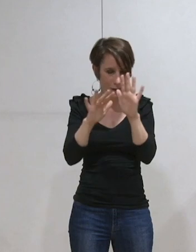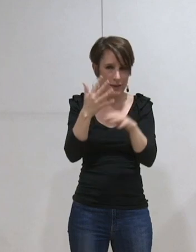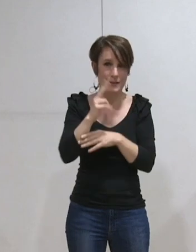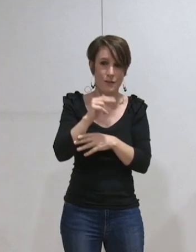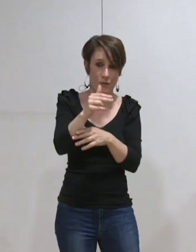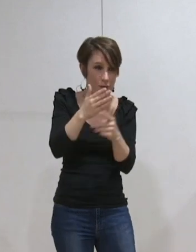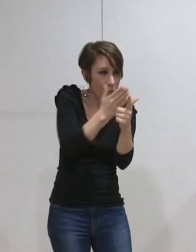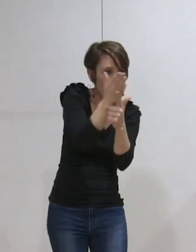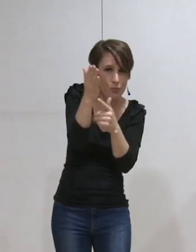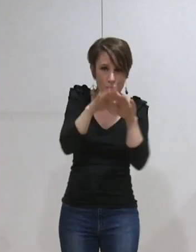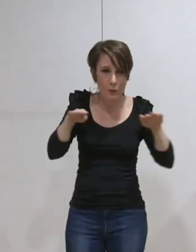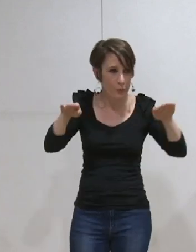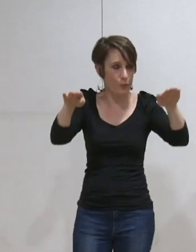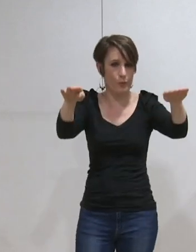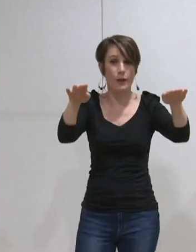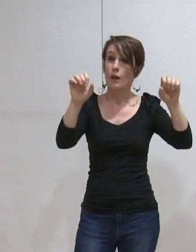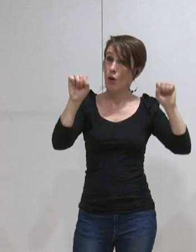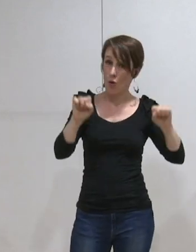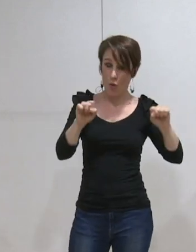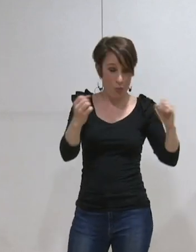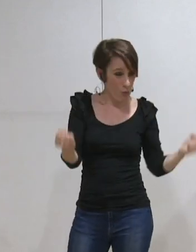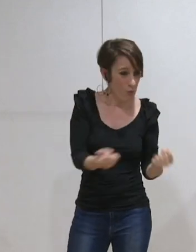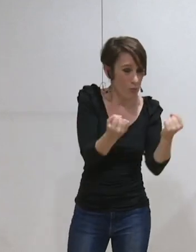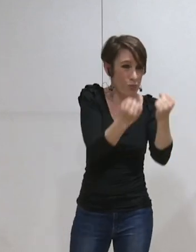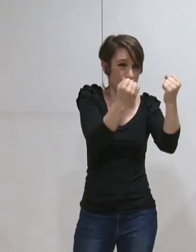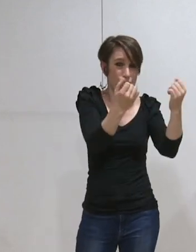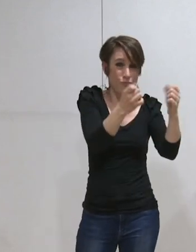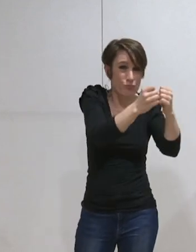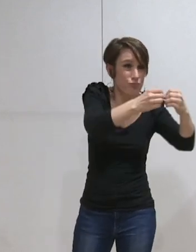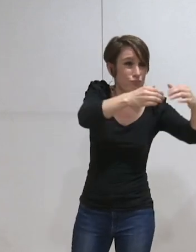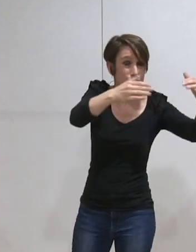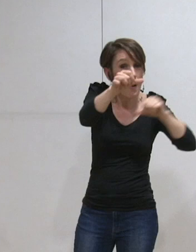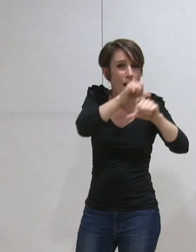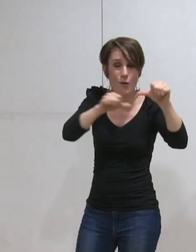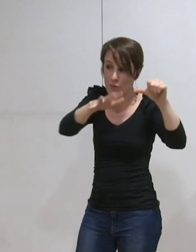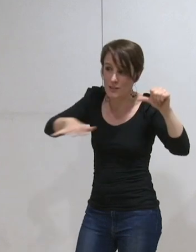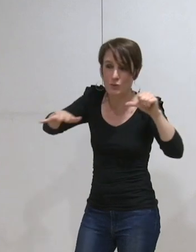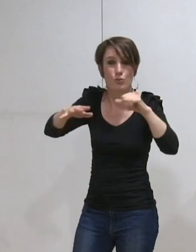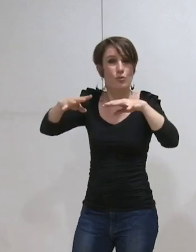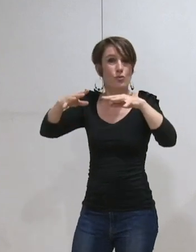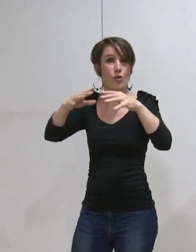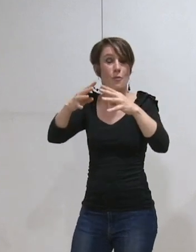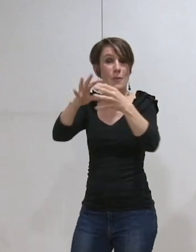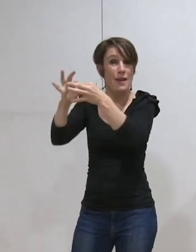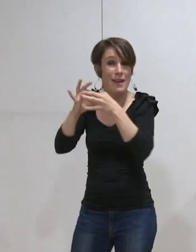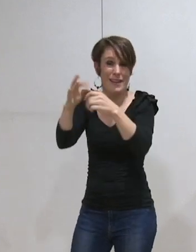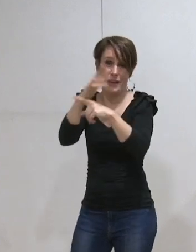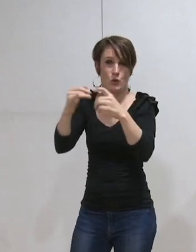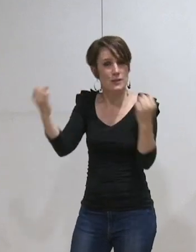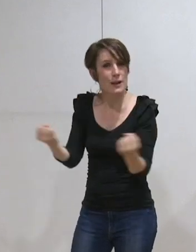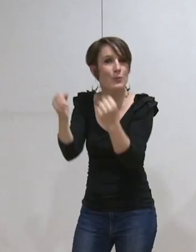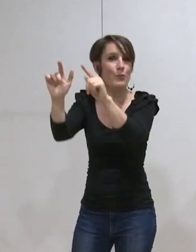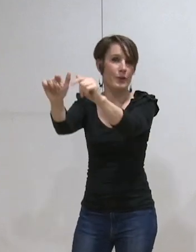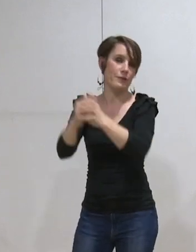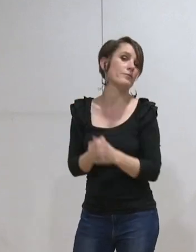n'a de sens et et n'est possible qu'avec un tissu social solide motivé dynamique et pour cela nous avons besoin de